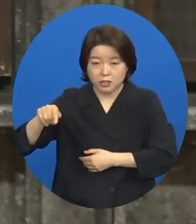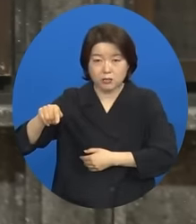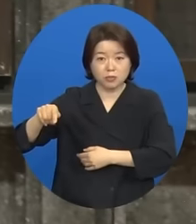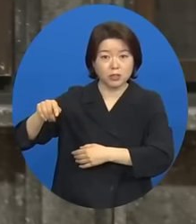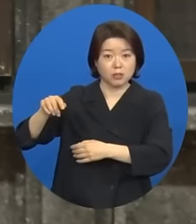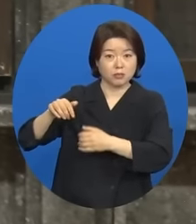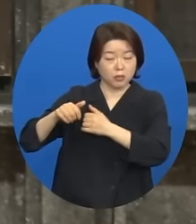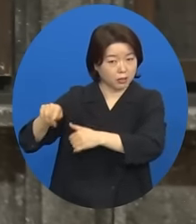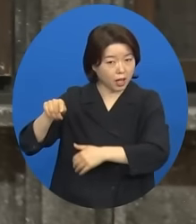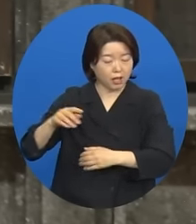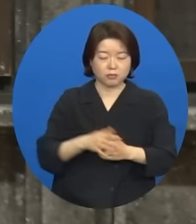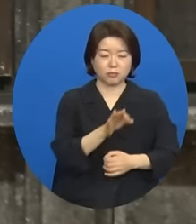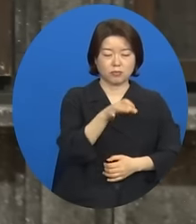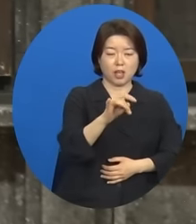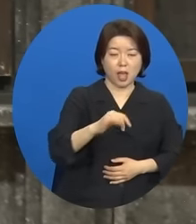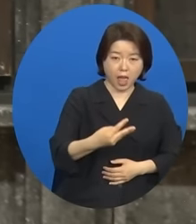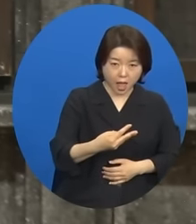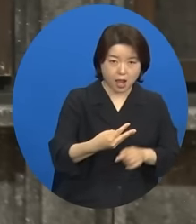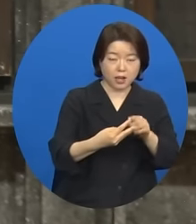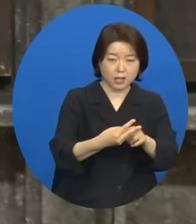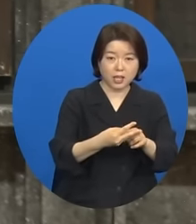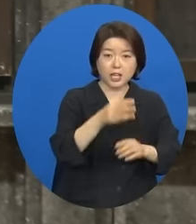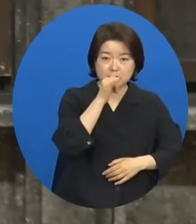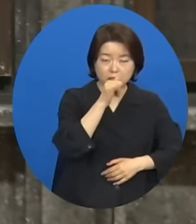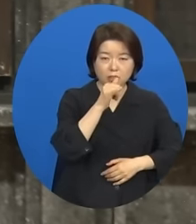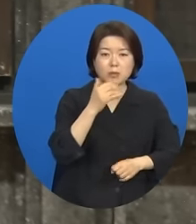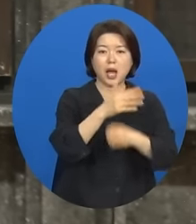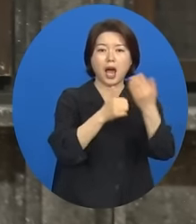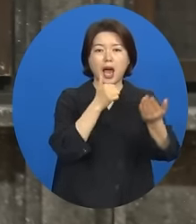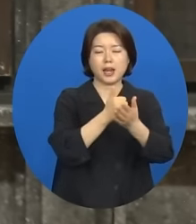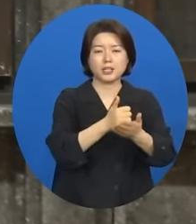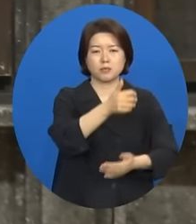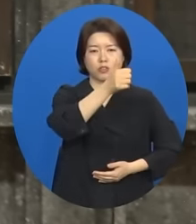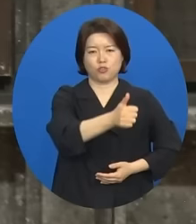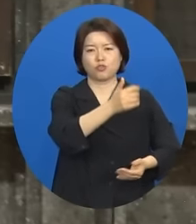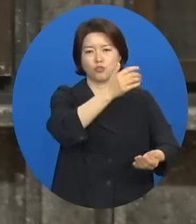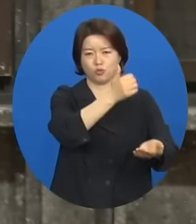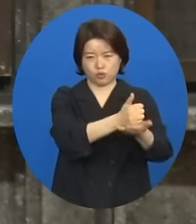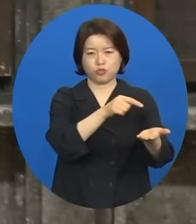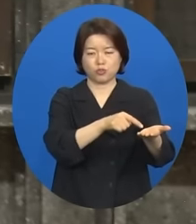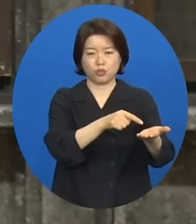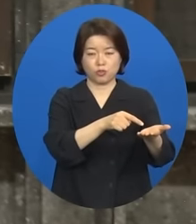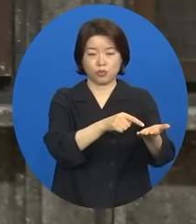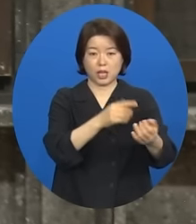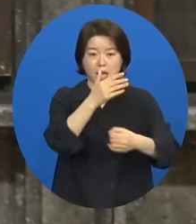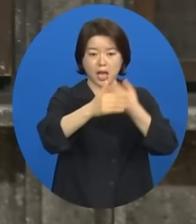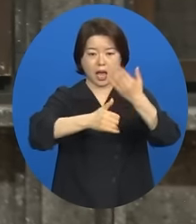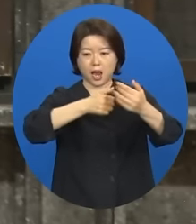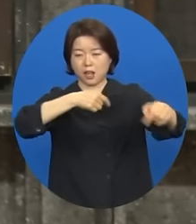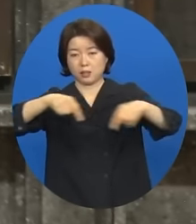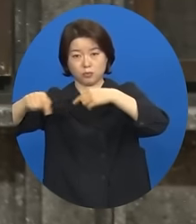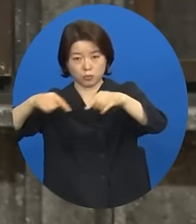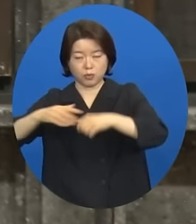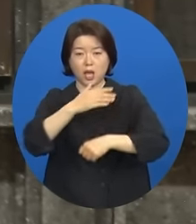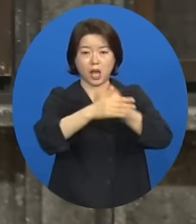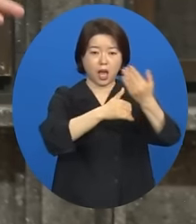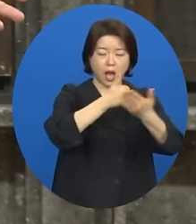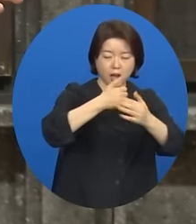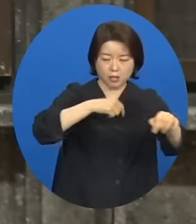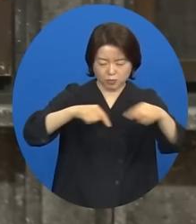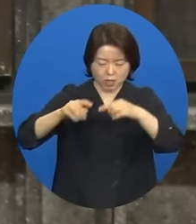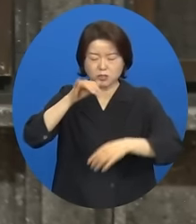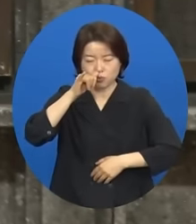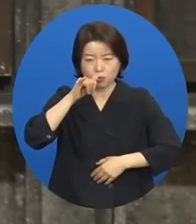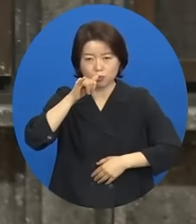것은 무조건 하나님이 주어입니다. 그러면 이스라엘의 의미는 뭐냐면 하나님이 통치하신다, 하나님이